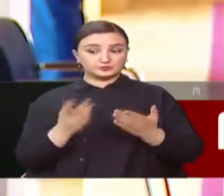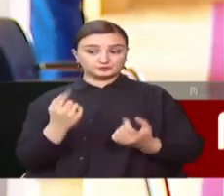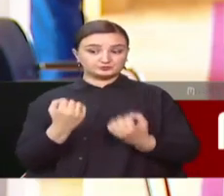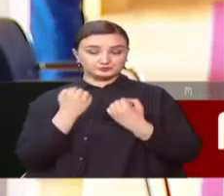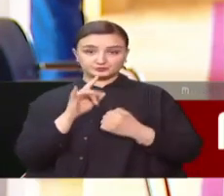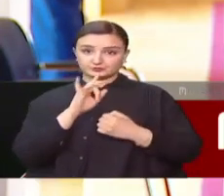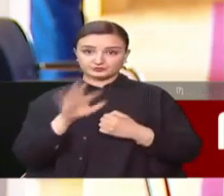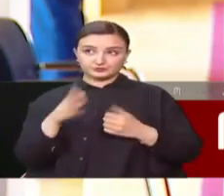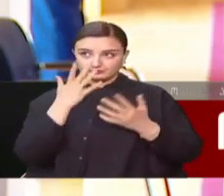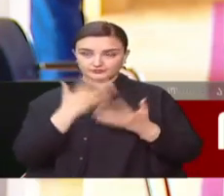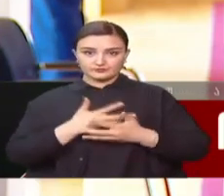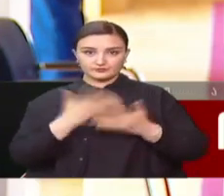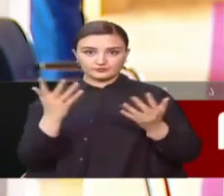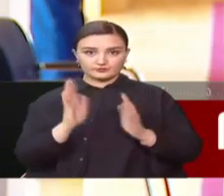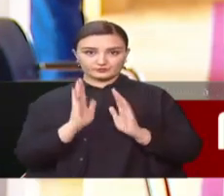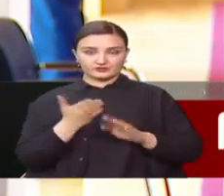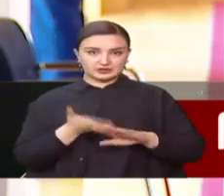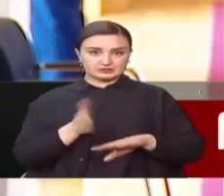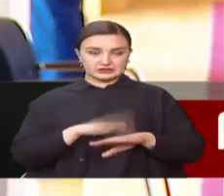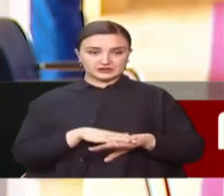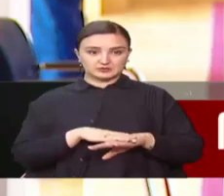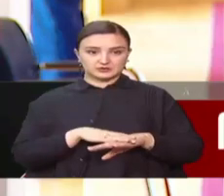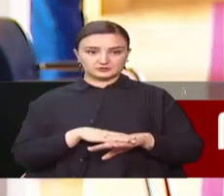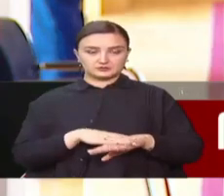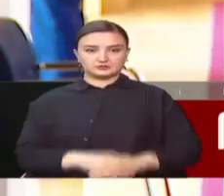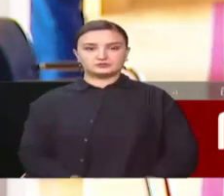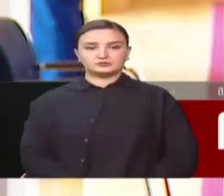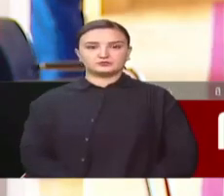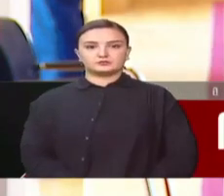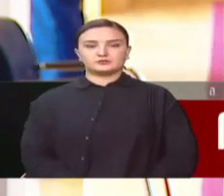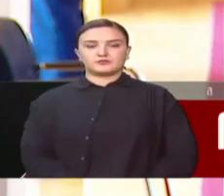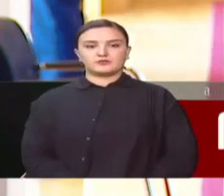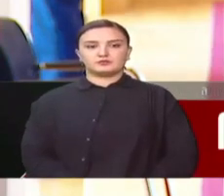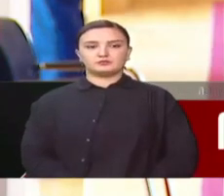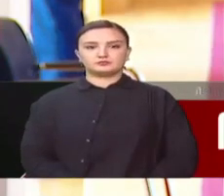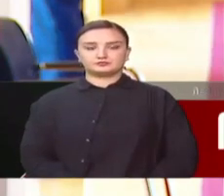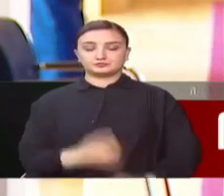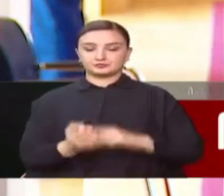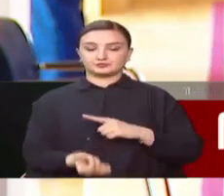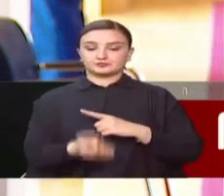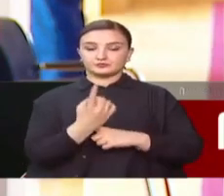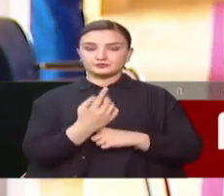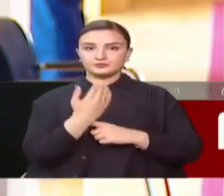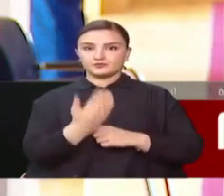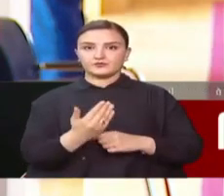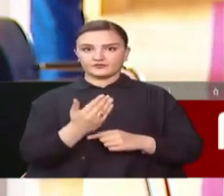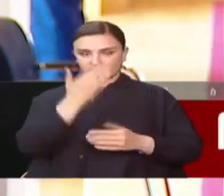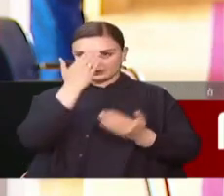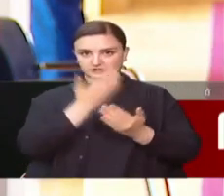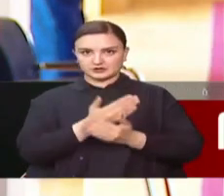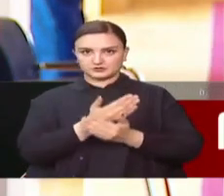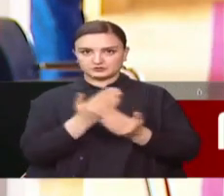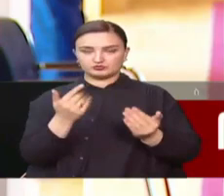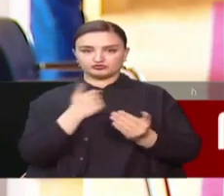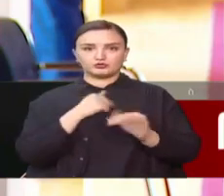цвата каму ашкара, тим кланис салиан зиме, рогур гитхат, агмуачен, и нем цазокадебас, машин